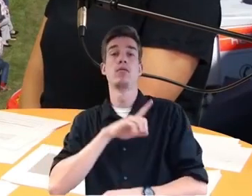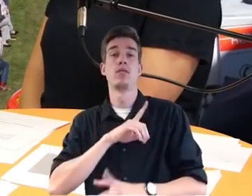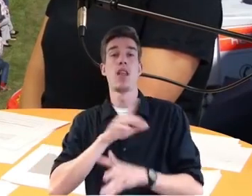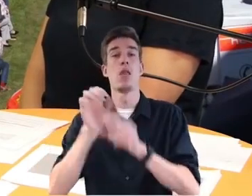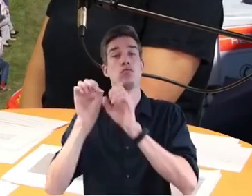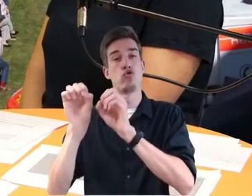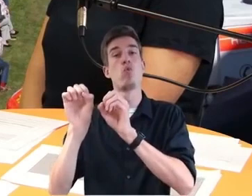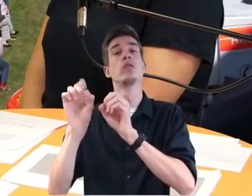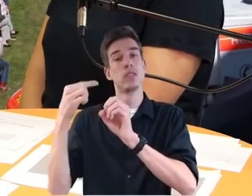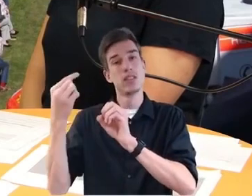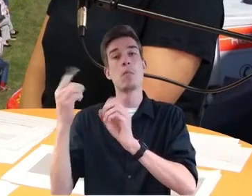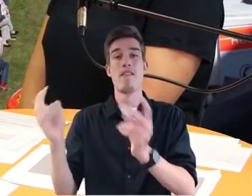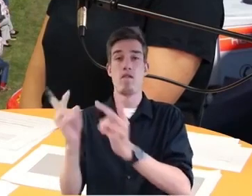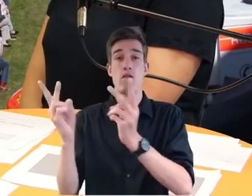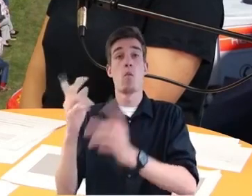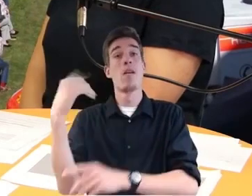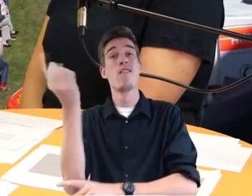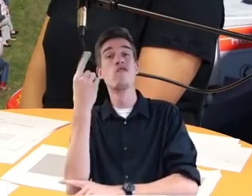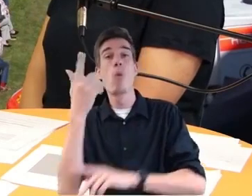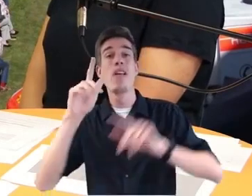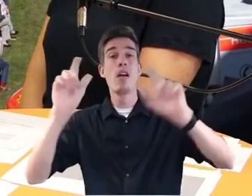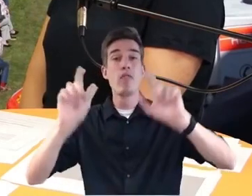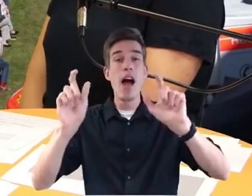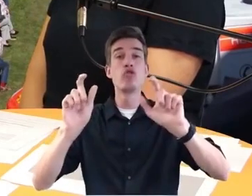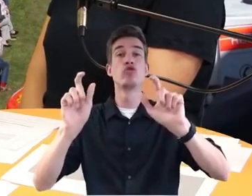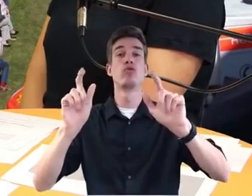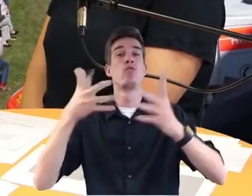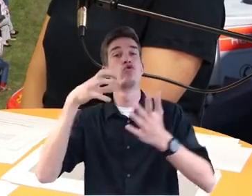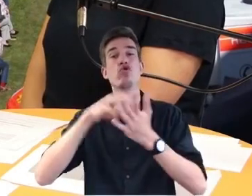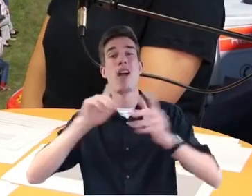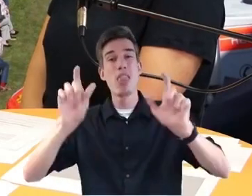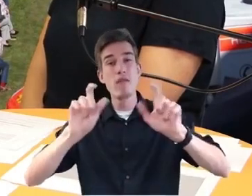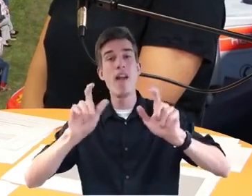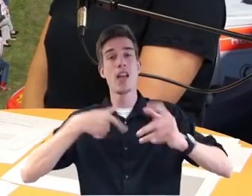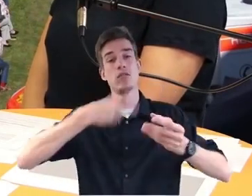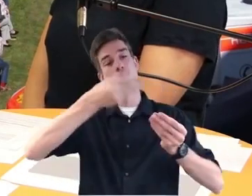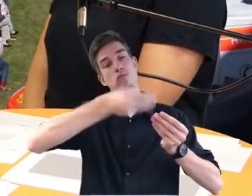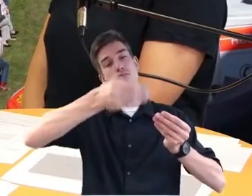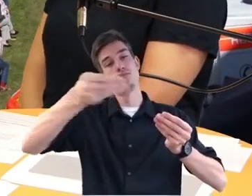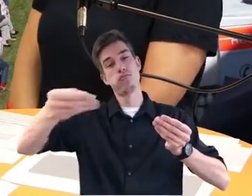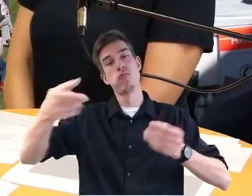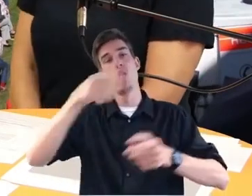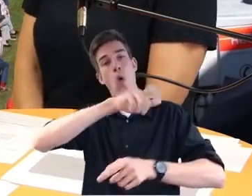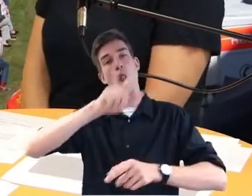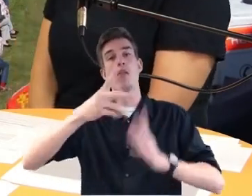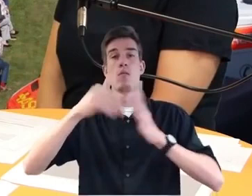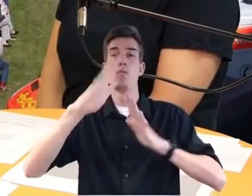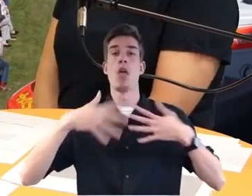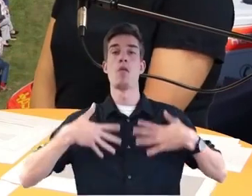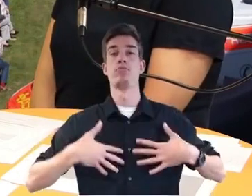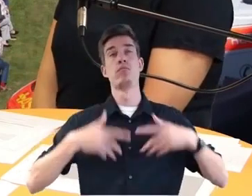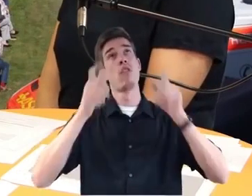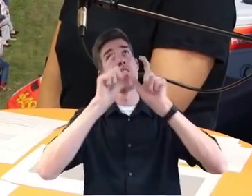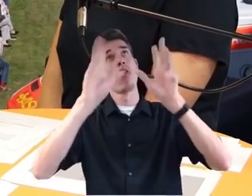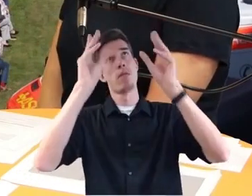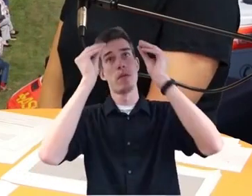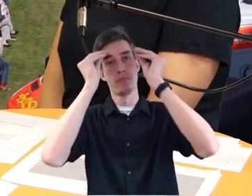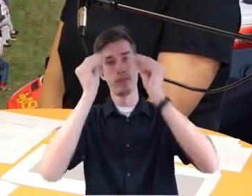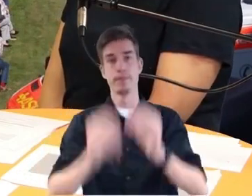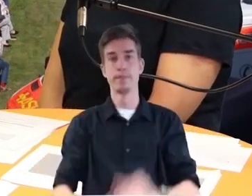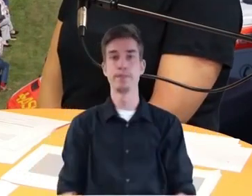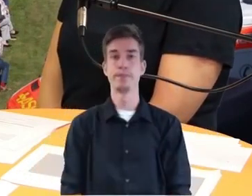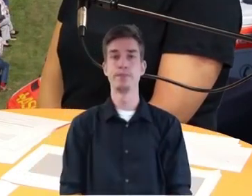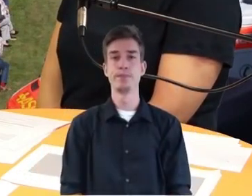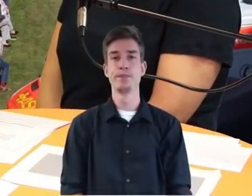können das dann auf Feuerwehrfesten, Stadtfesten oder Ähnlichem verteilen oder im Rathaus auslegen. Das war auch eine Frage, die